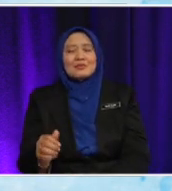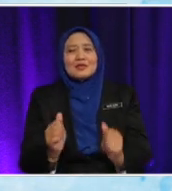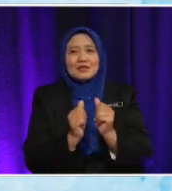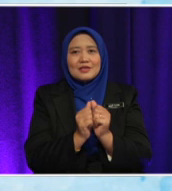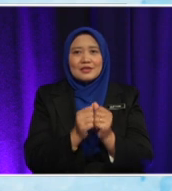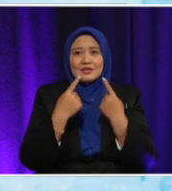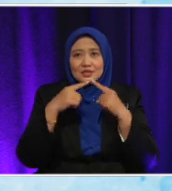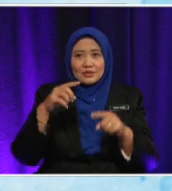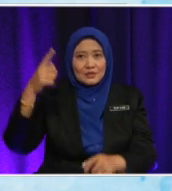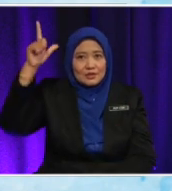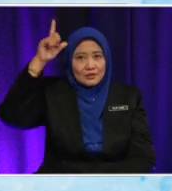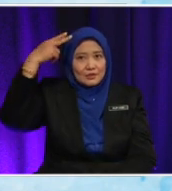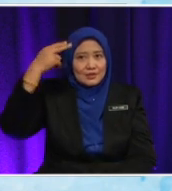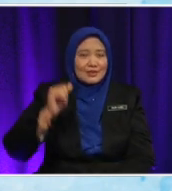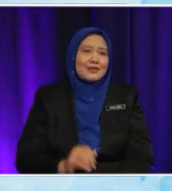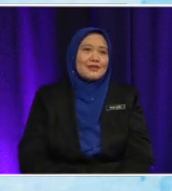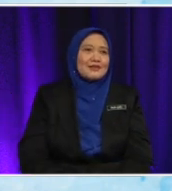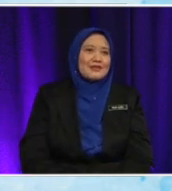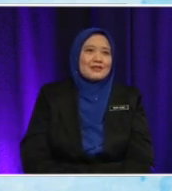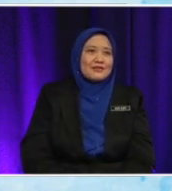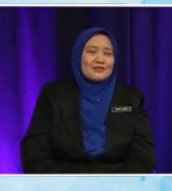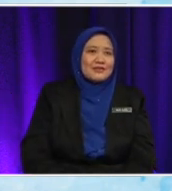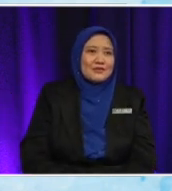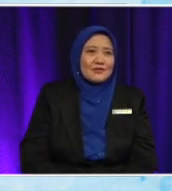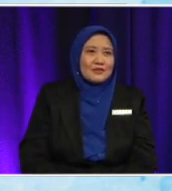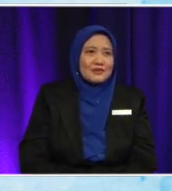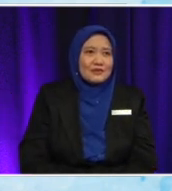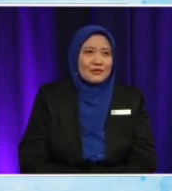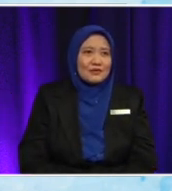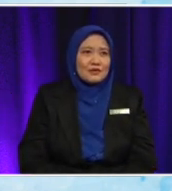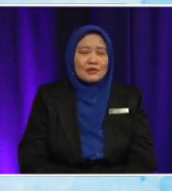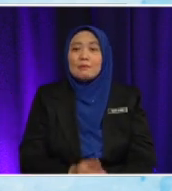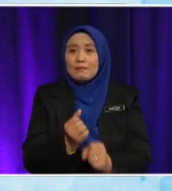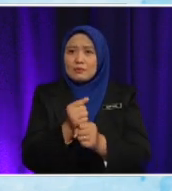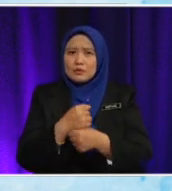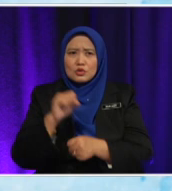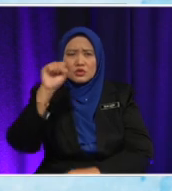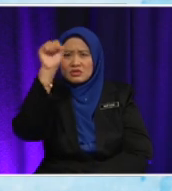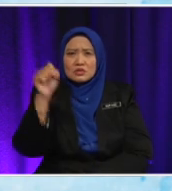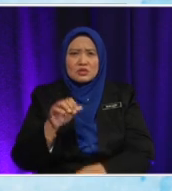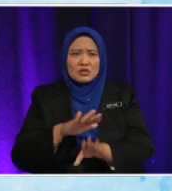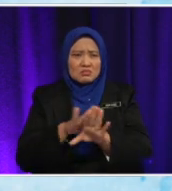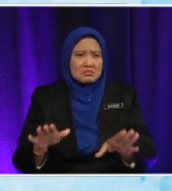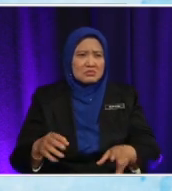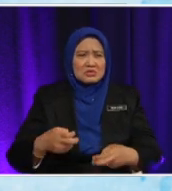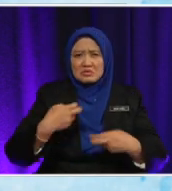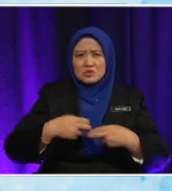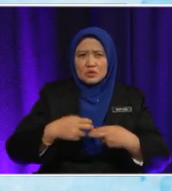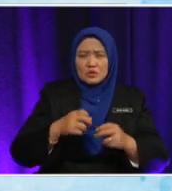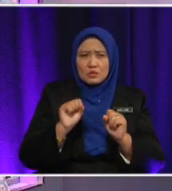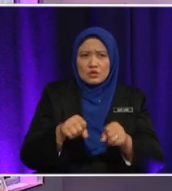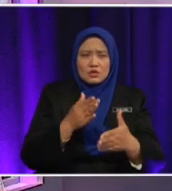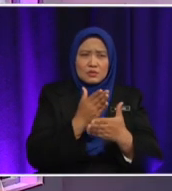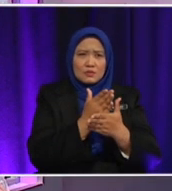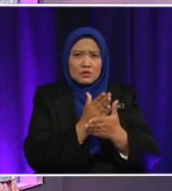jawabannya Oke 4 dan 2 sebentuk soalnya tak susah Poy bentuk soal lain kita dah bagi kepada